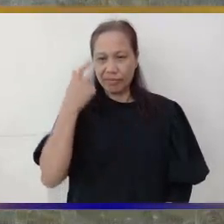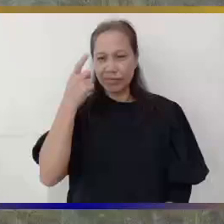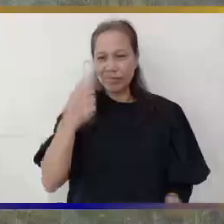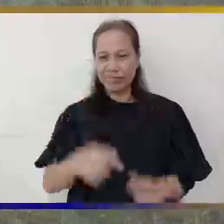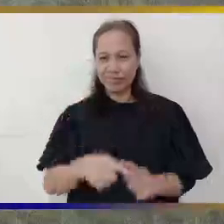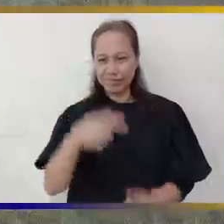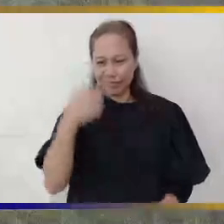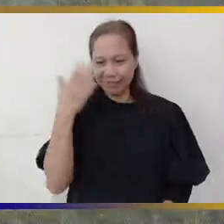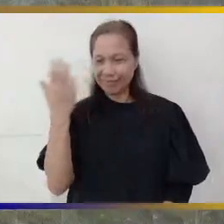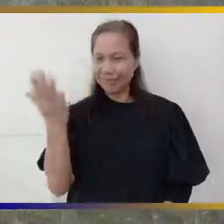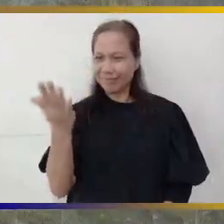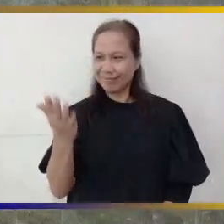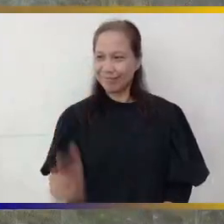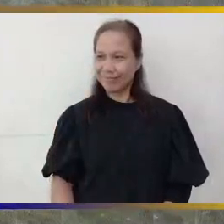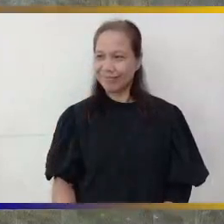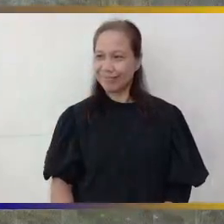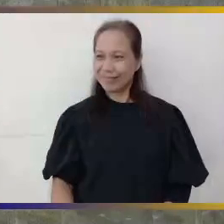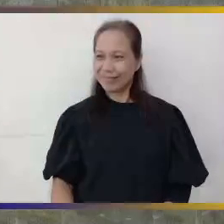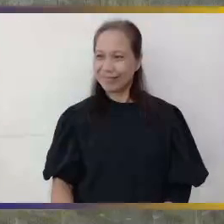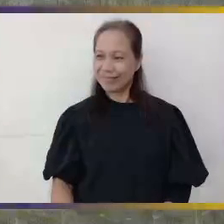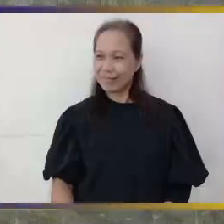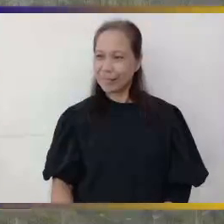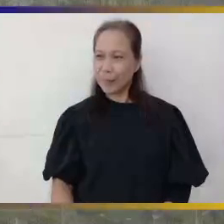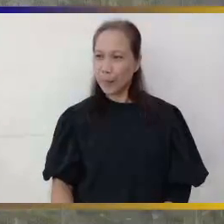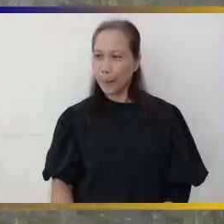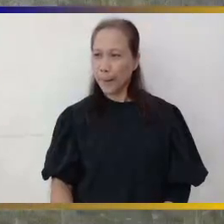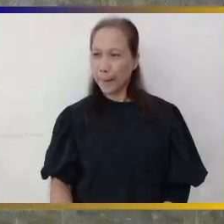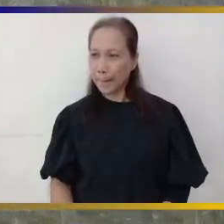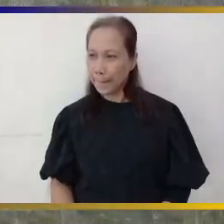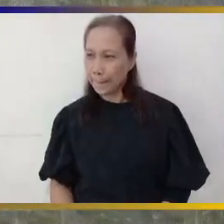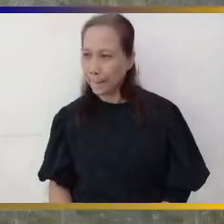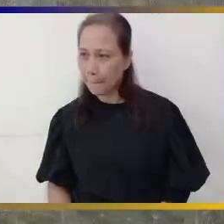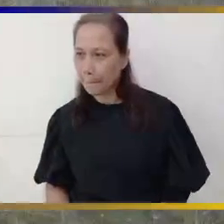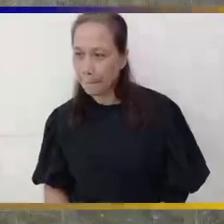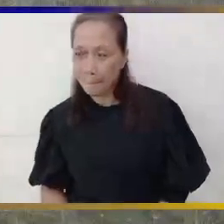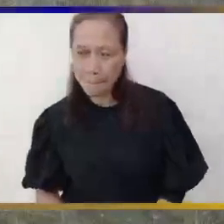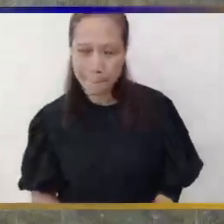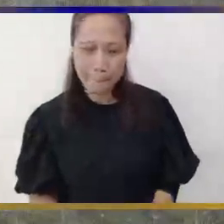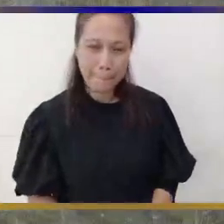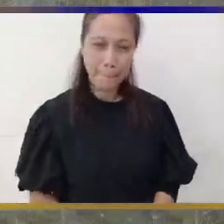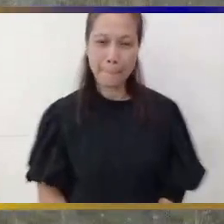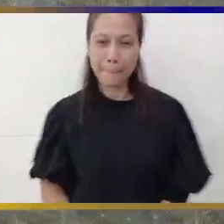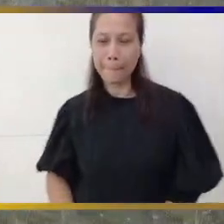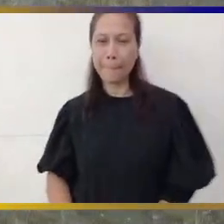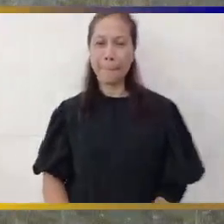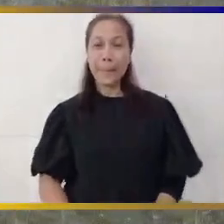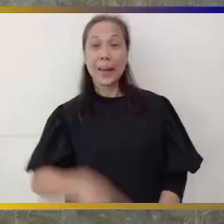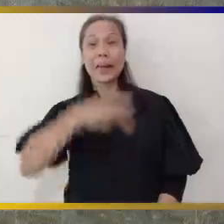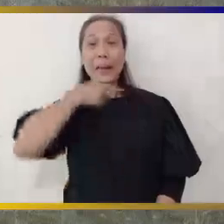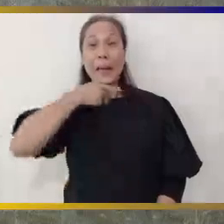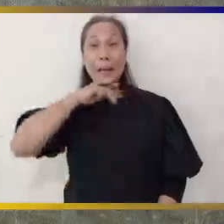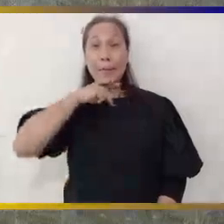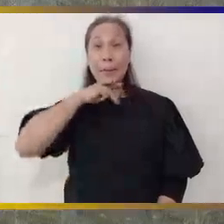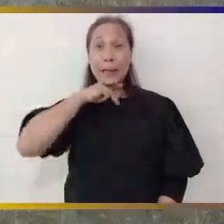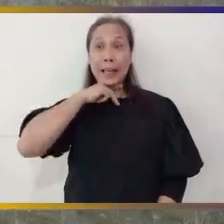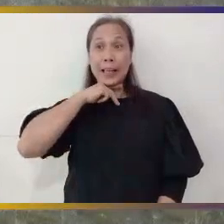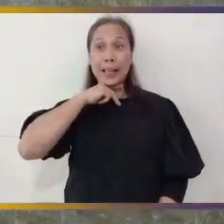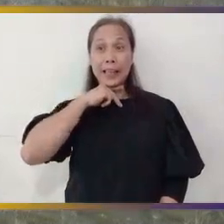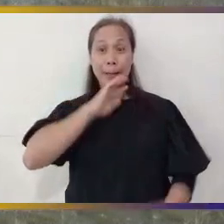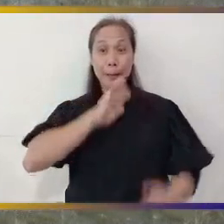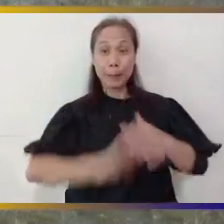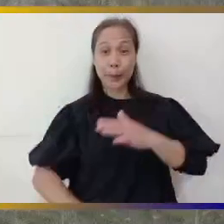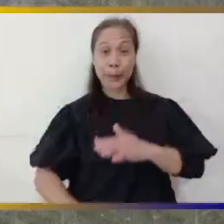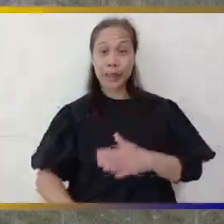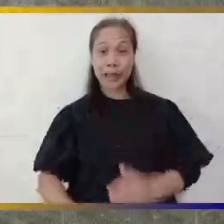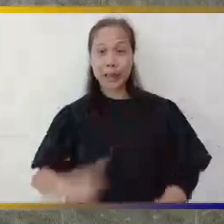inyo binigay Alam niyo naman po pag nanganak yung baboy yung unang-una mataba yan Mataba naman yung sunod masigla yung sunod